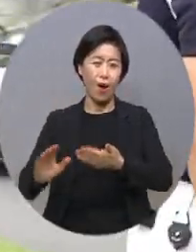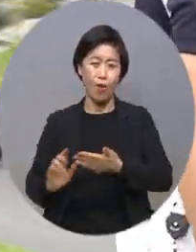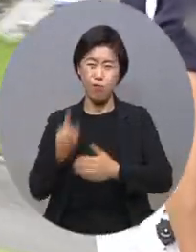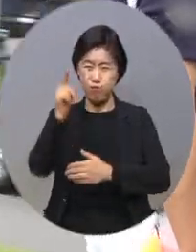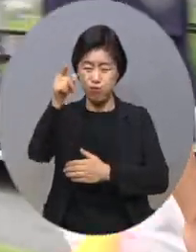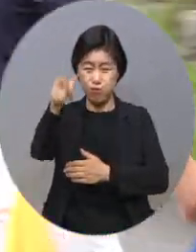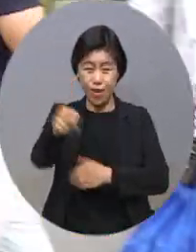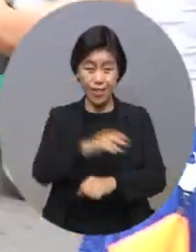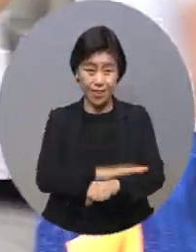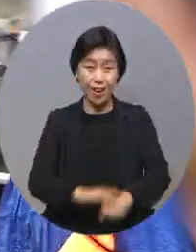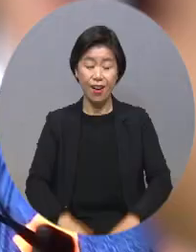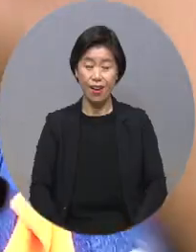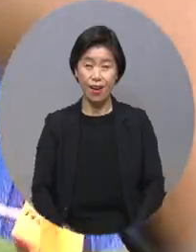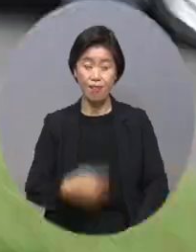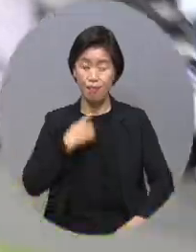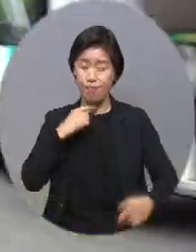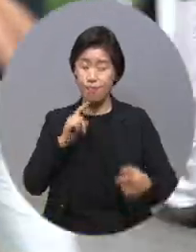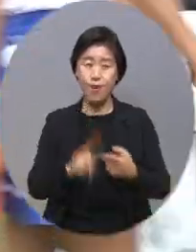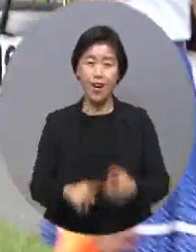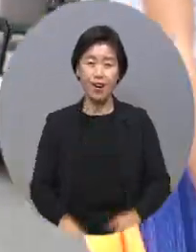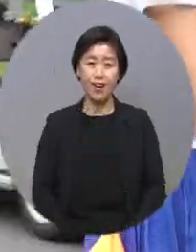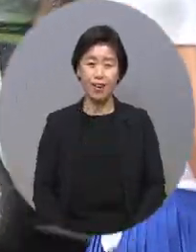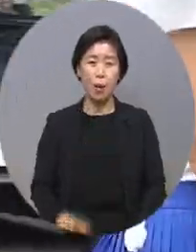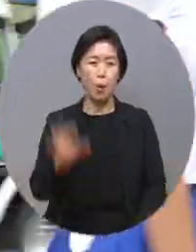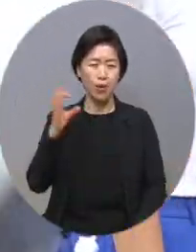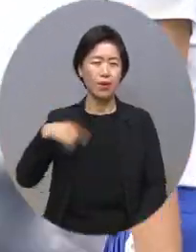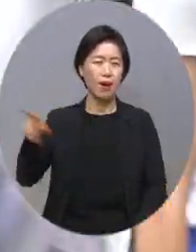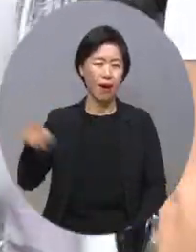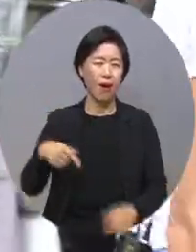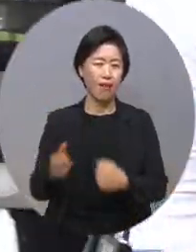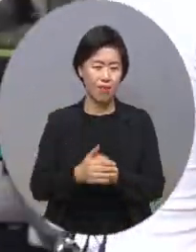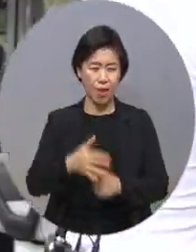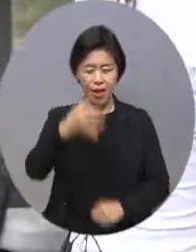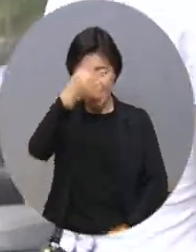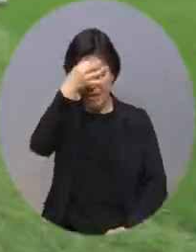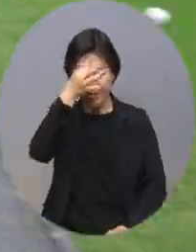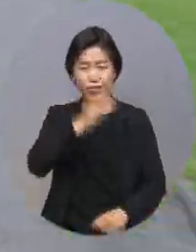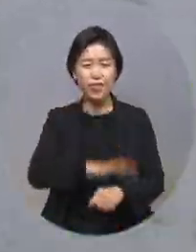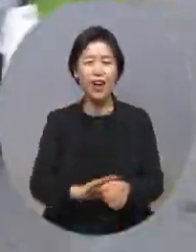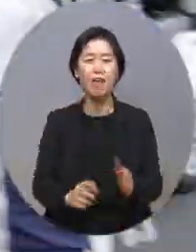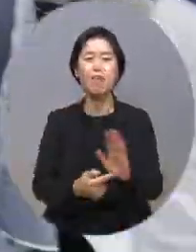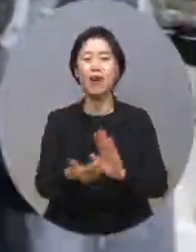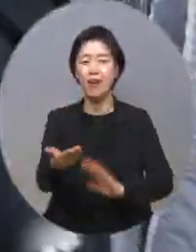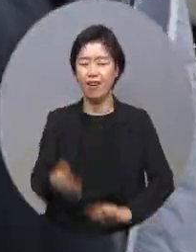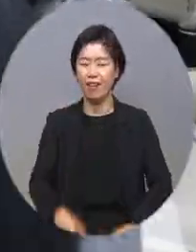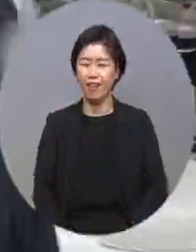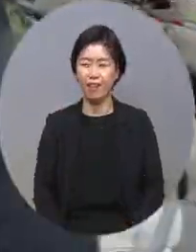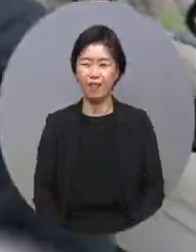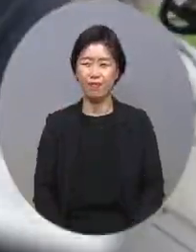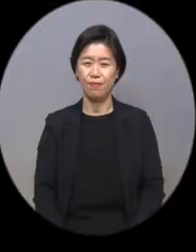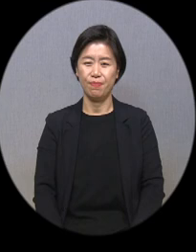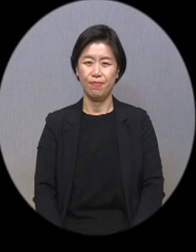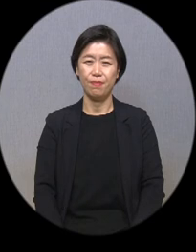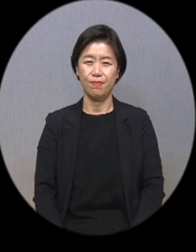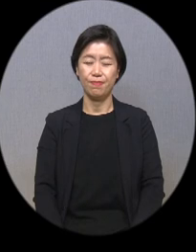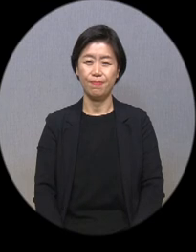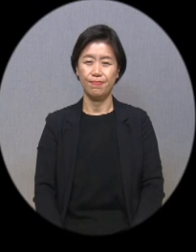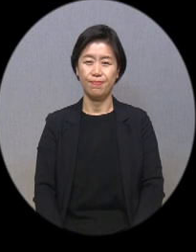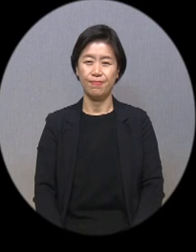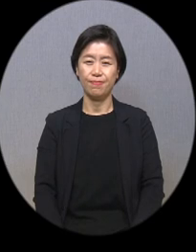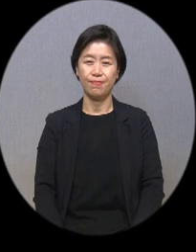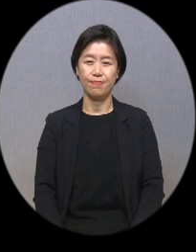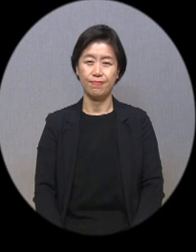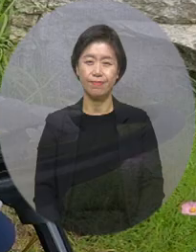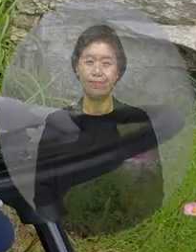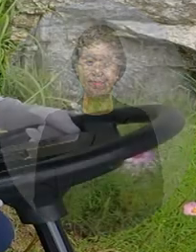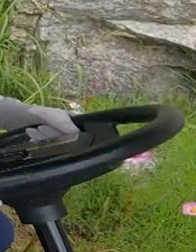풀렸네. 아, 마음에 들었어. 화장실 갔다 오더니. 영훈이 마음에 들었어. 마음에 들었어. 시원시원하구만. 응. 화장실 갔다 와야 됐어. 마음에 들었어. 마음에 들었어. 화이팅, 화이팅.